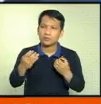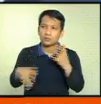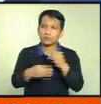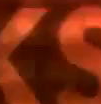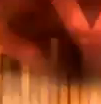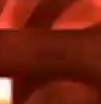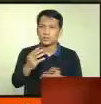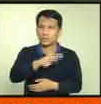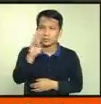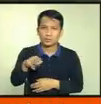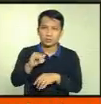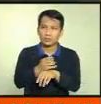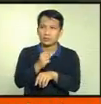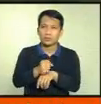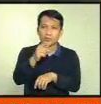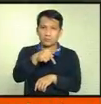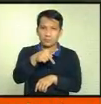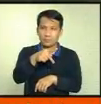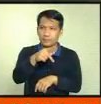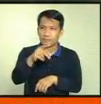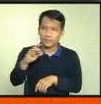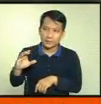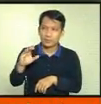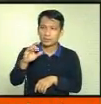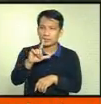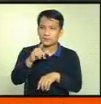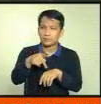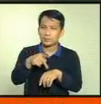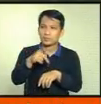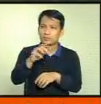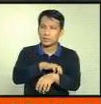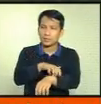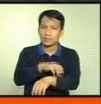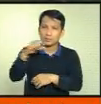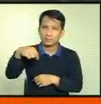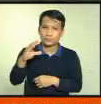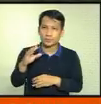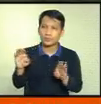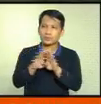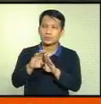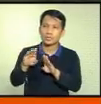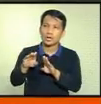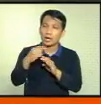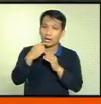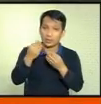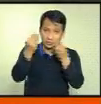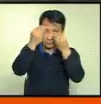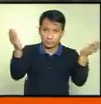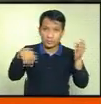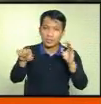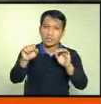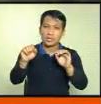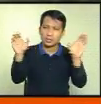rito ang mga lungsod ng Maynila, San Juan, Pasay, Las Piñas, Makati at Quezon City. Sinilala na rin sa state of calamity sa buong probinsya